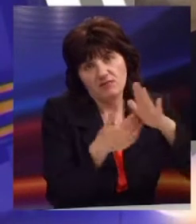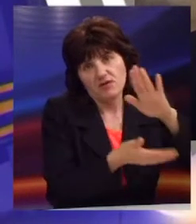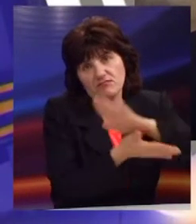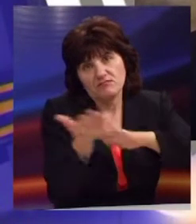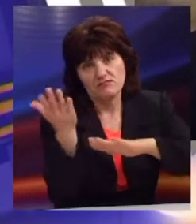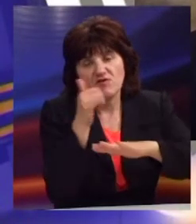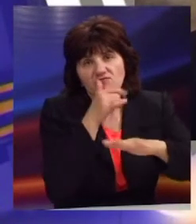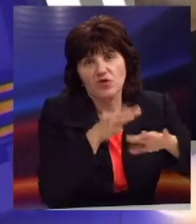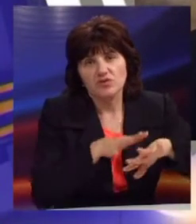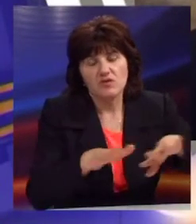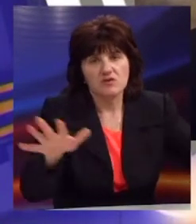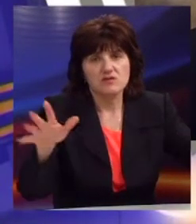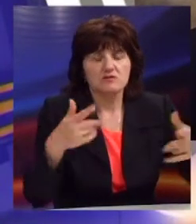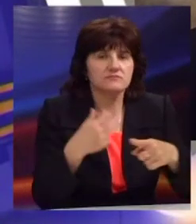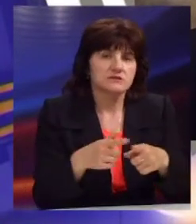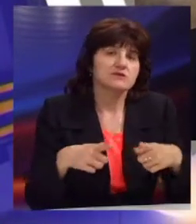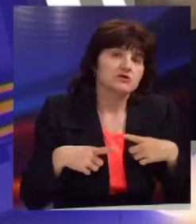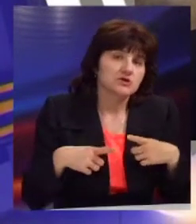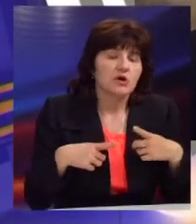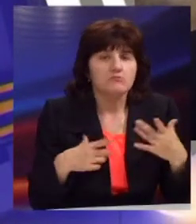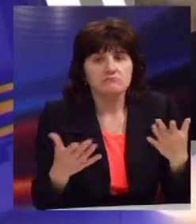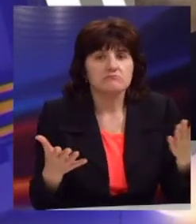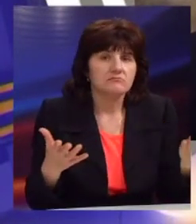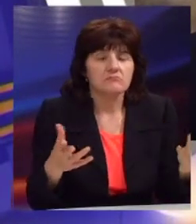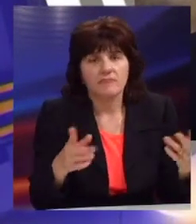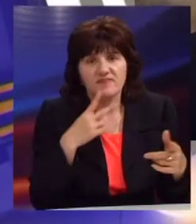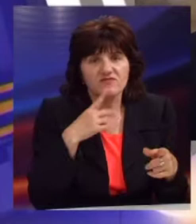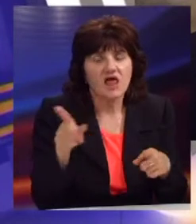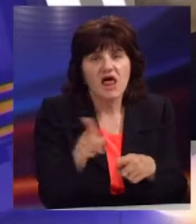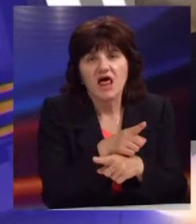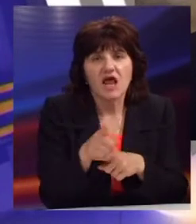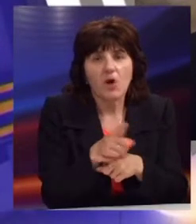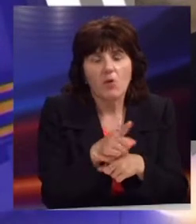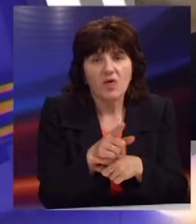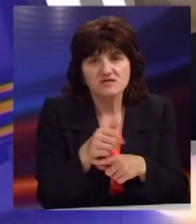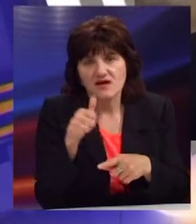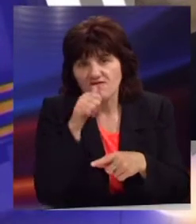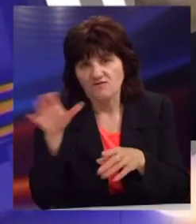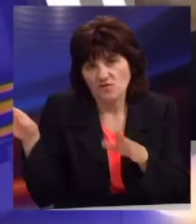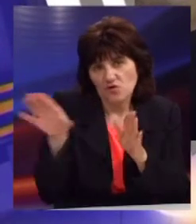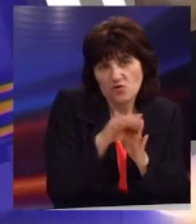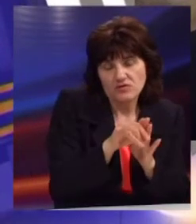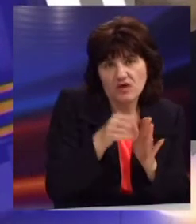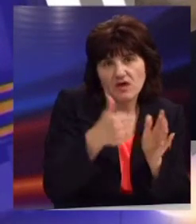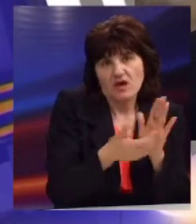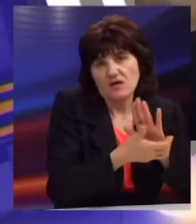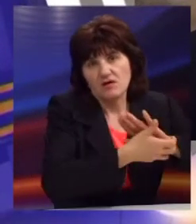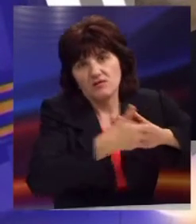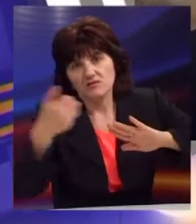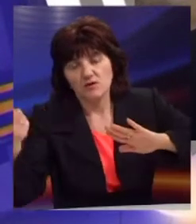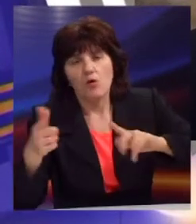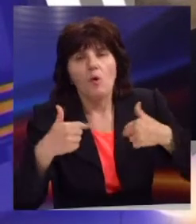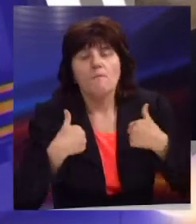zakona da će to nešto, ne nešto, nego regulisati i navodnjavanje i odvodnjavanje, jer po